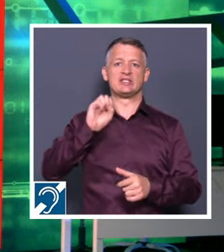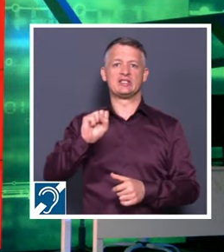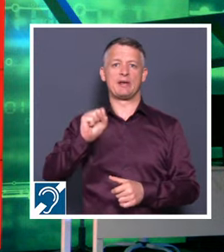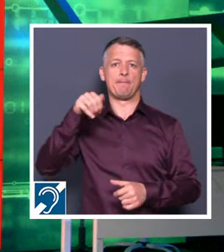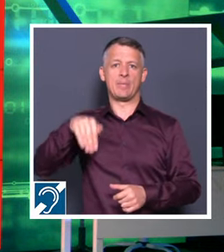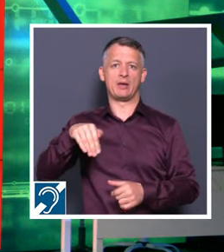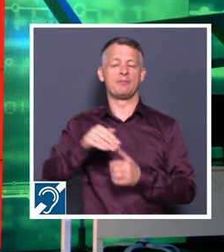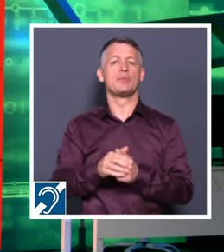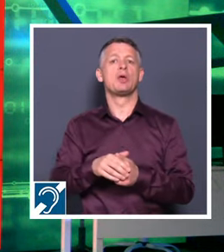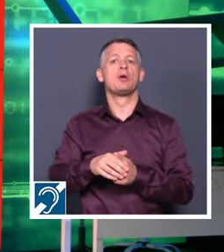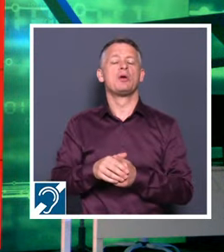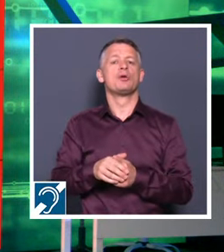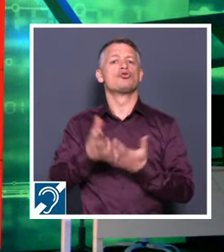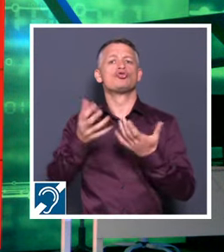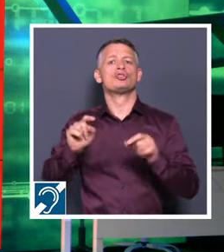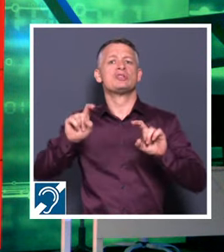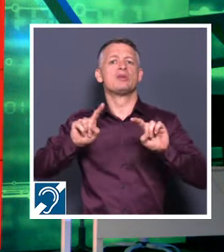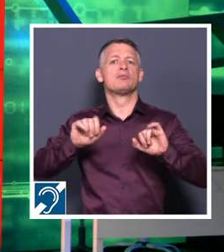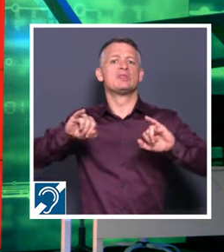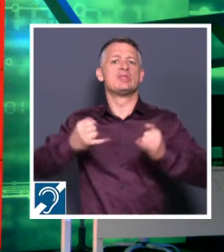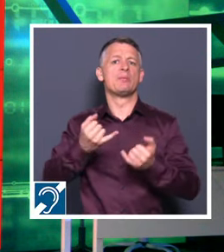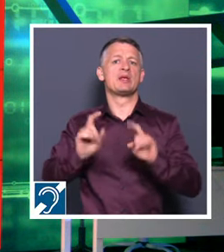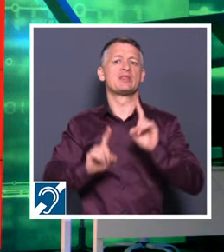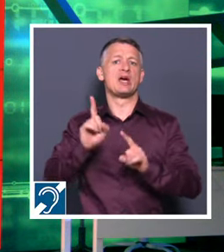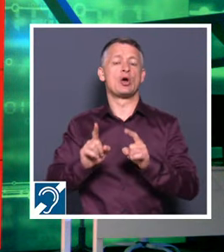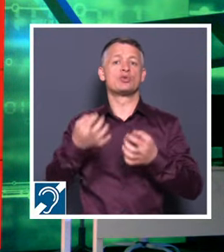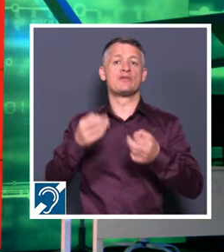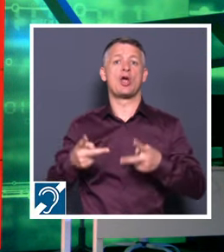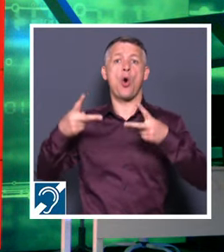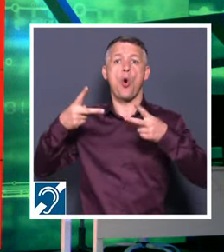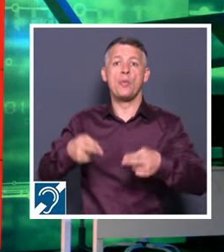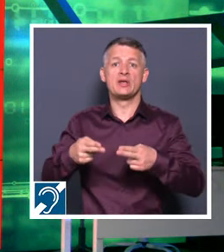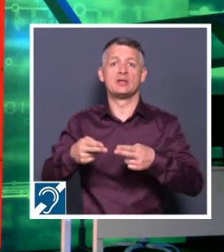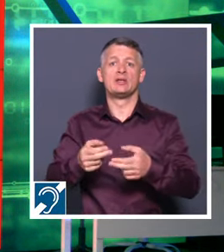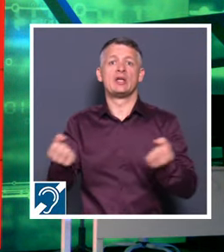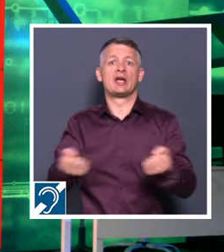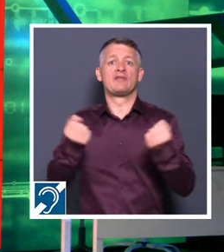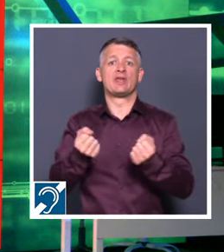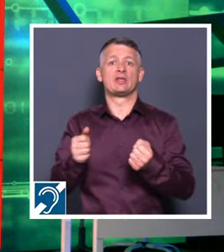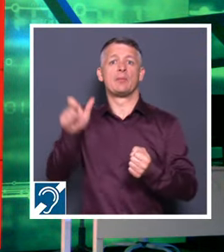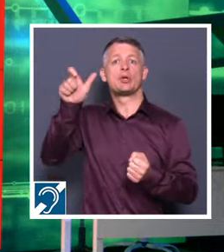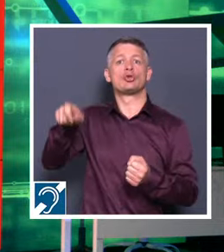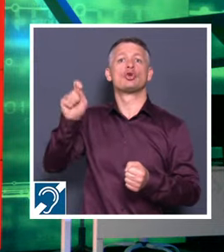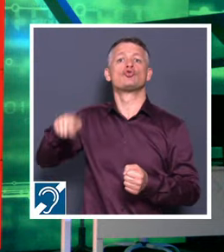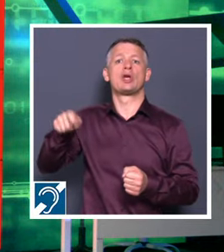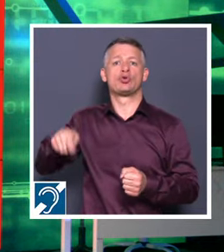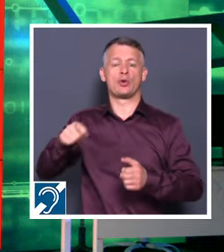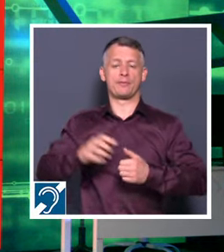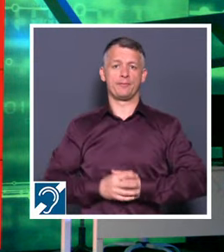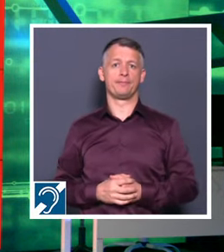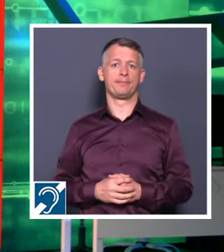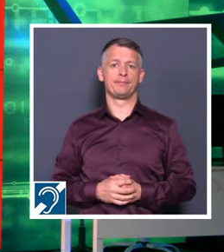Mihaela. Ce se întâmplă dacă va fi suspendată din funcție judecătoarea?